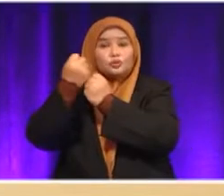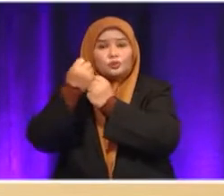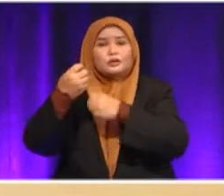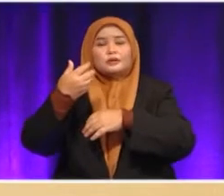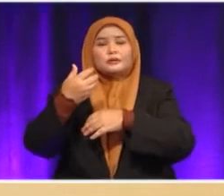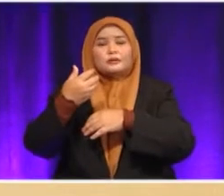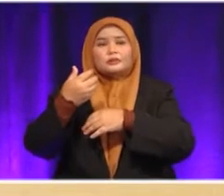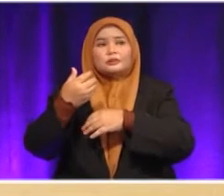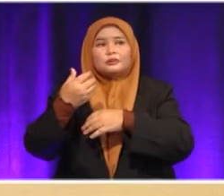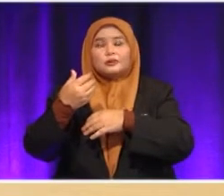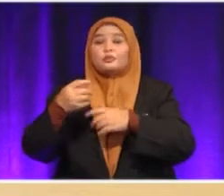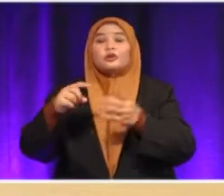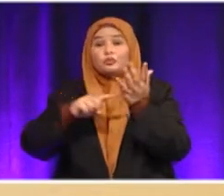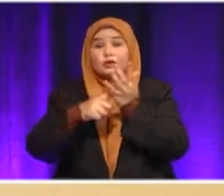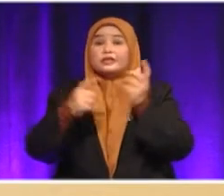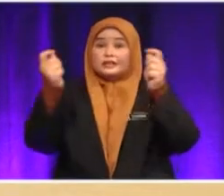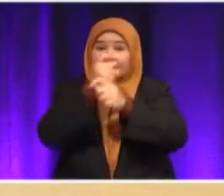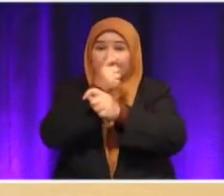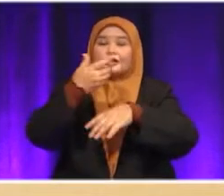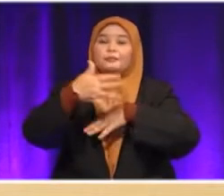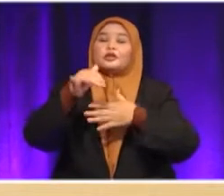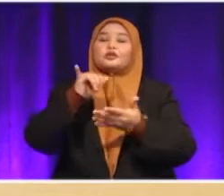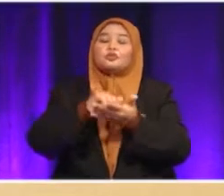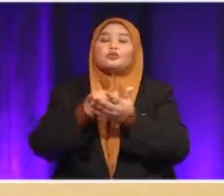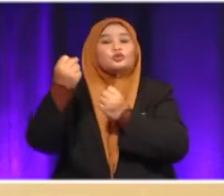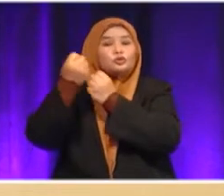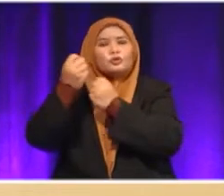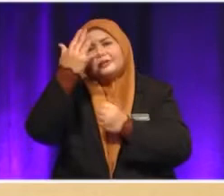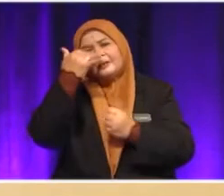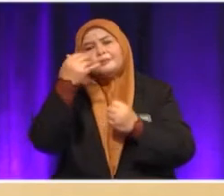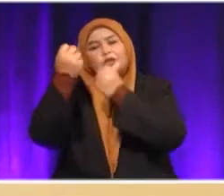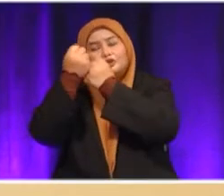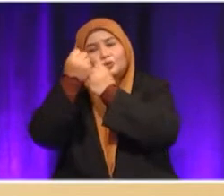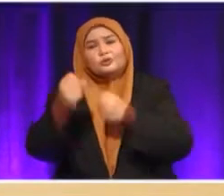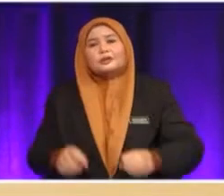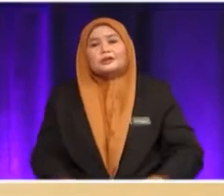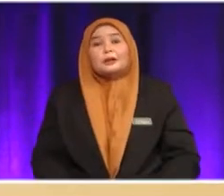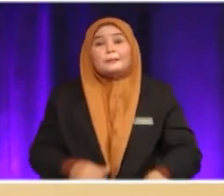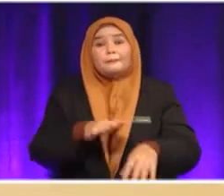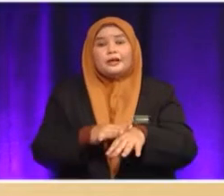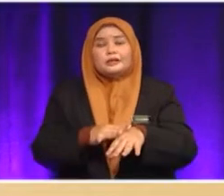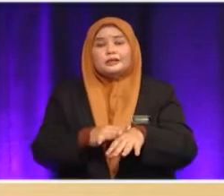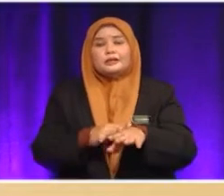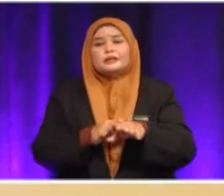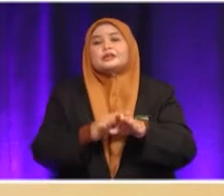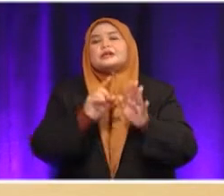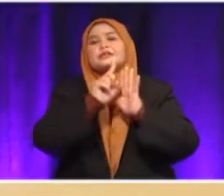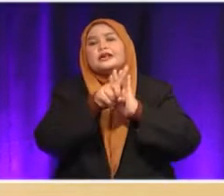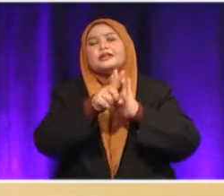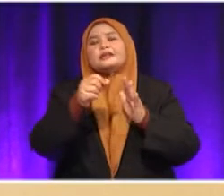kemudiannya menyokong kenapa dia menyokong Kenapa bujuknya sokongan pada saat-saat terakhir